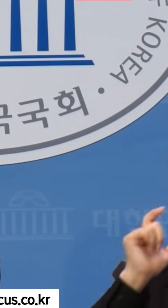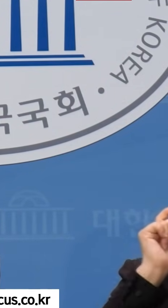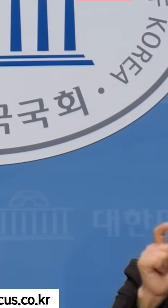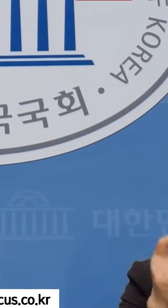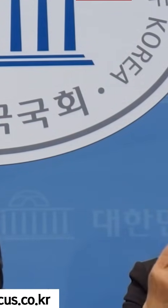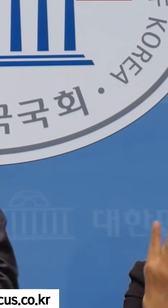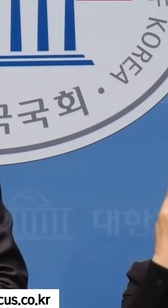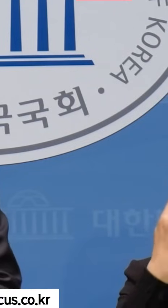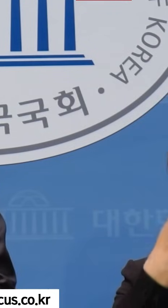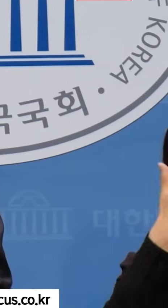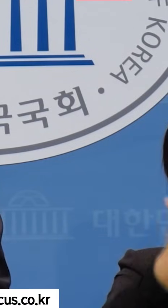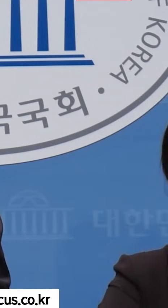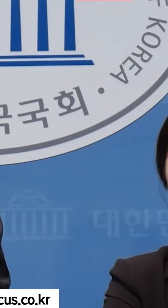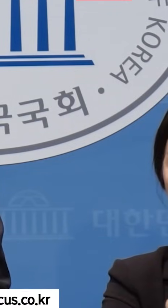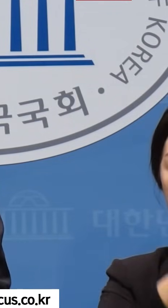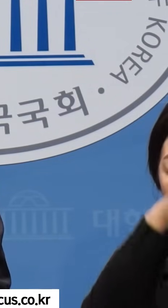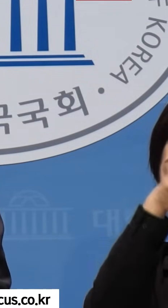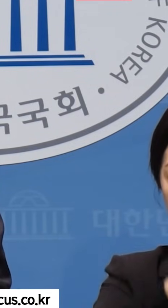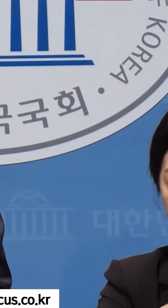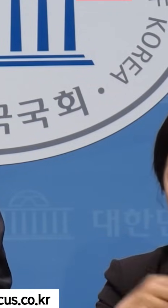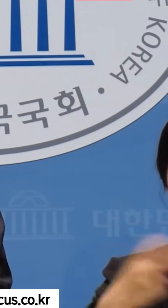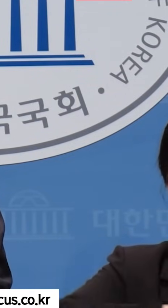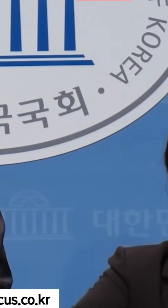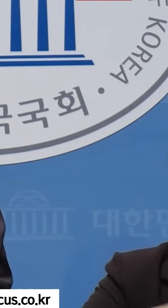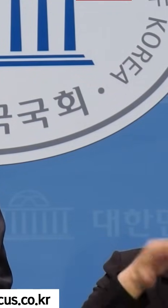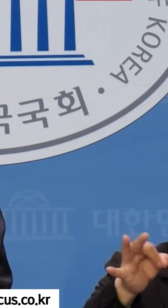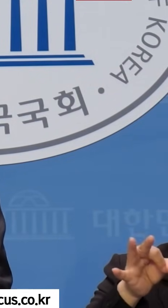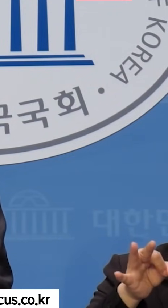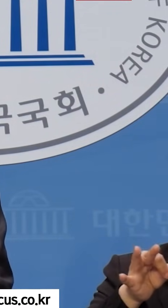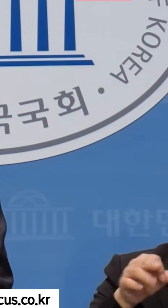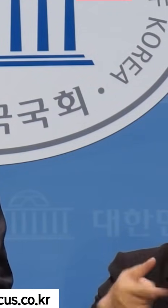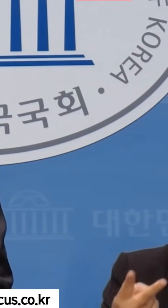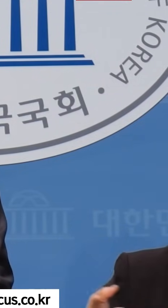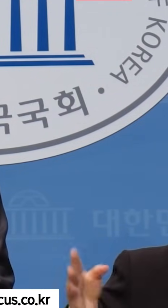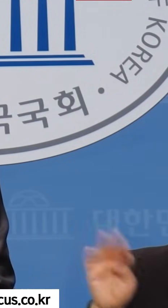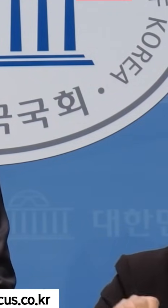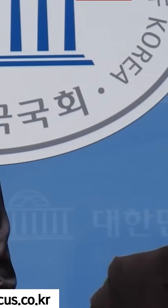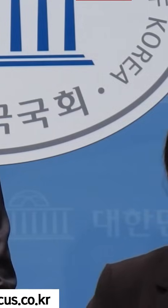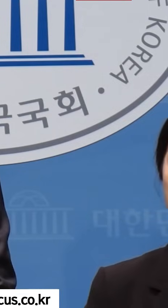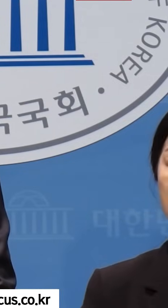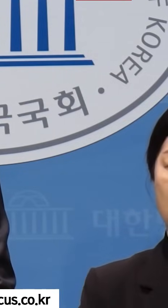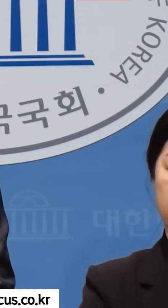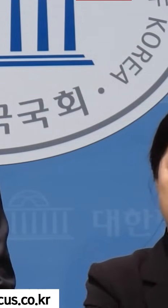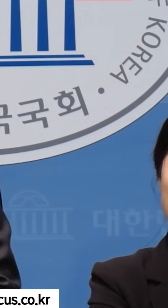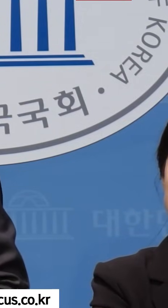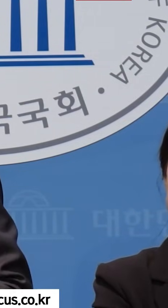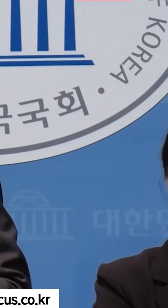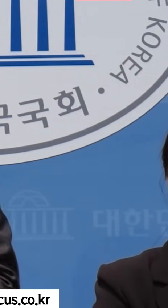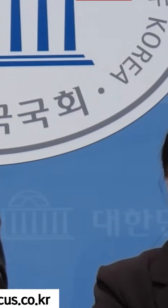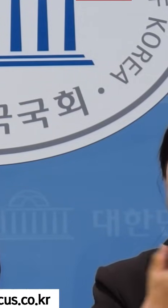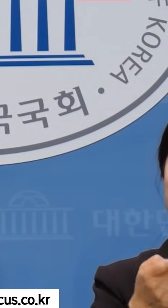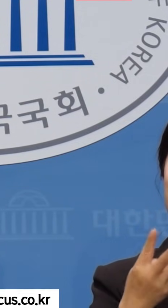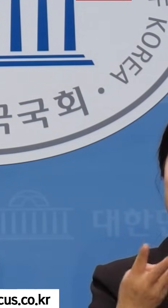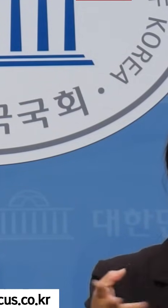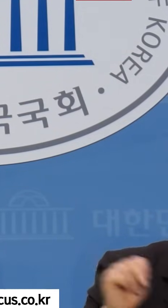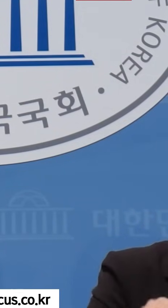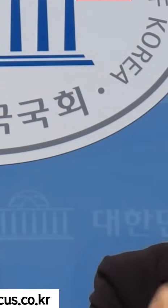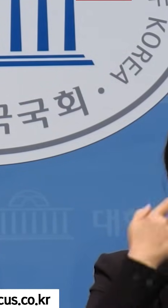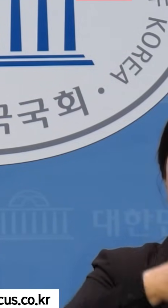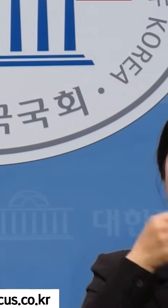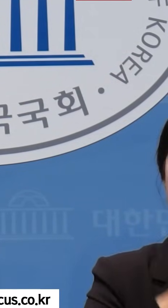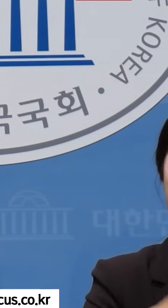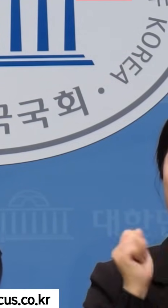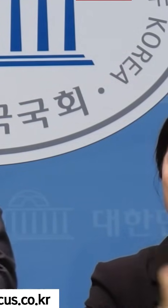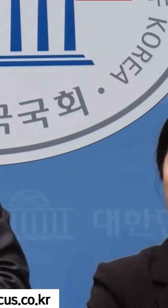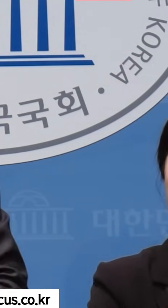징역 18년 벌금 200억 추징금 63억 확정